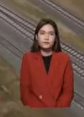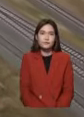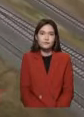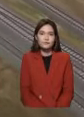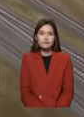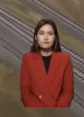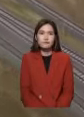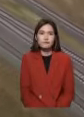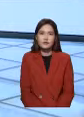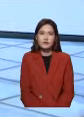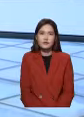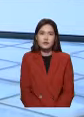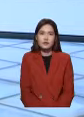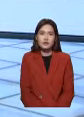облысынан.